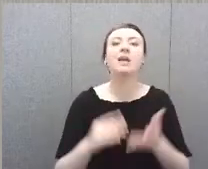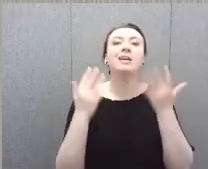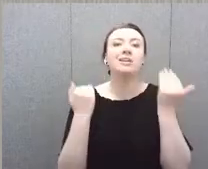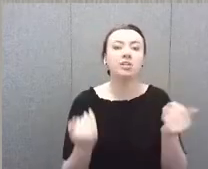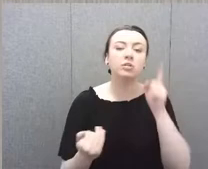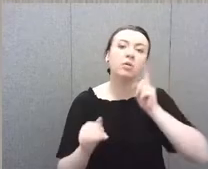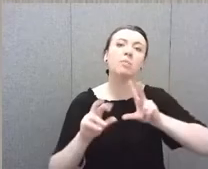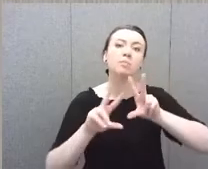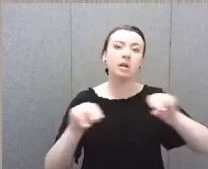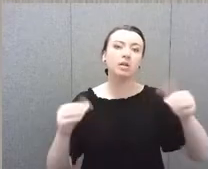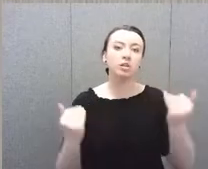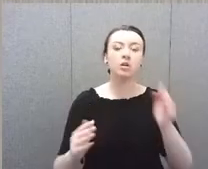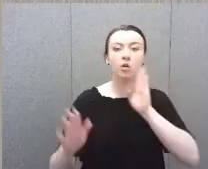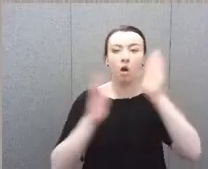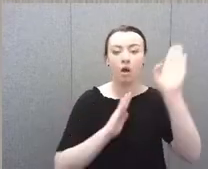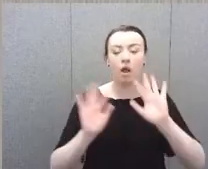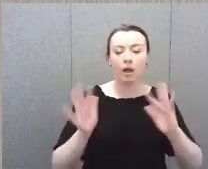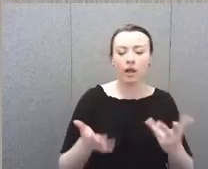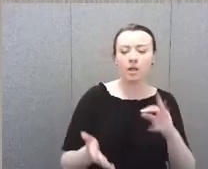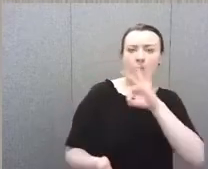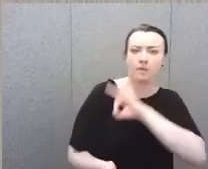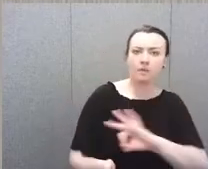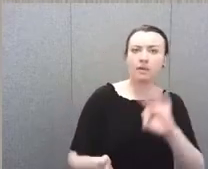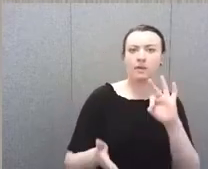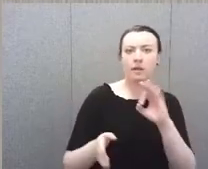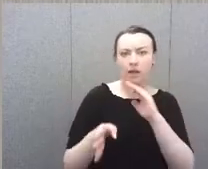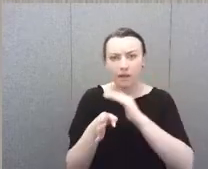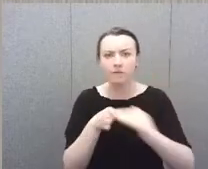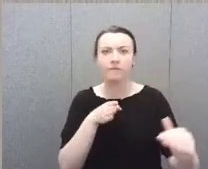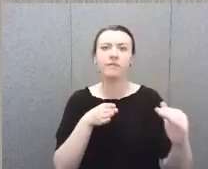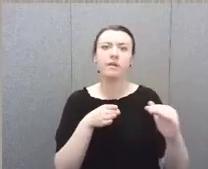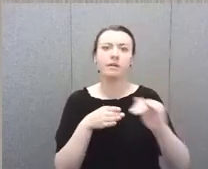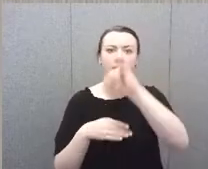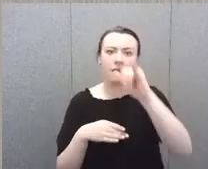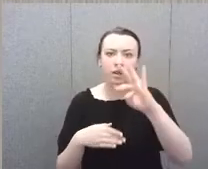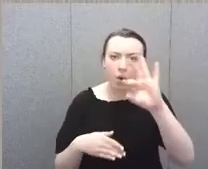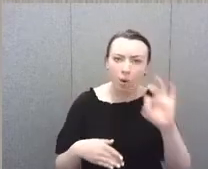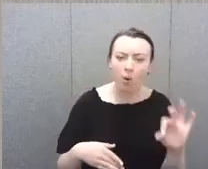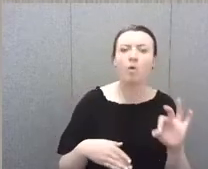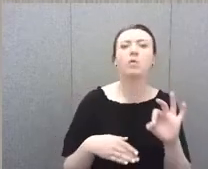Надеюсь, что конференция сегодняшнего дня поможет